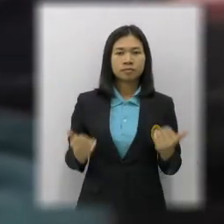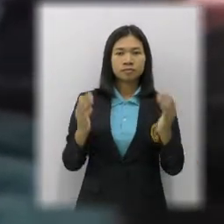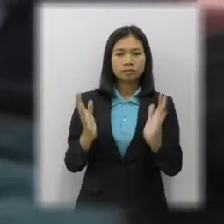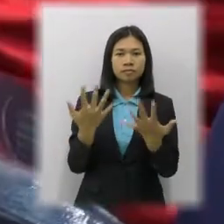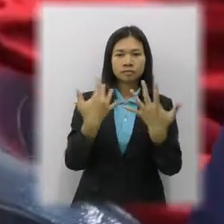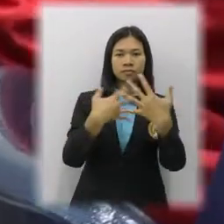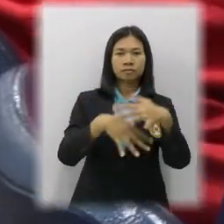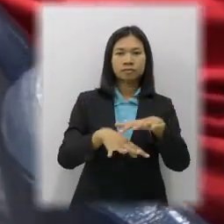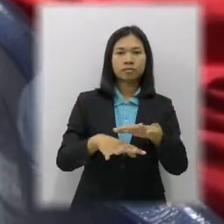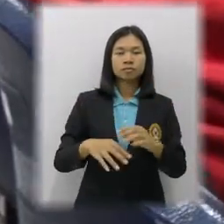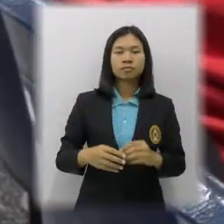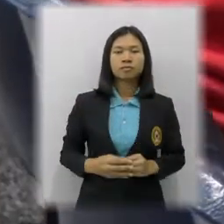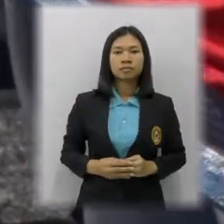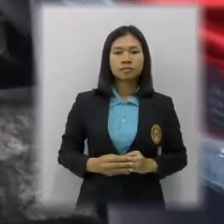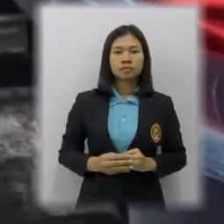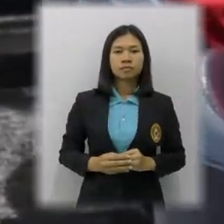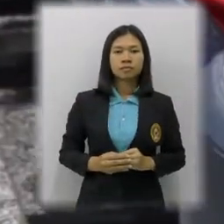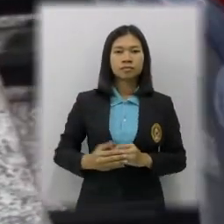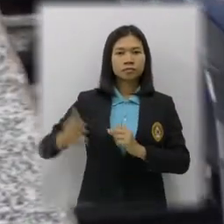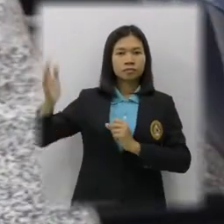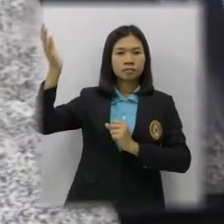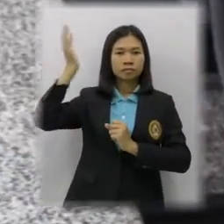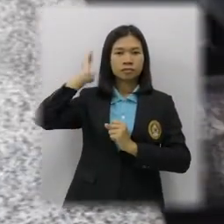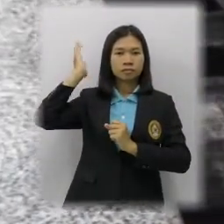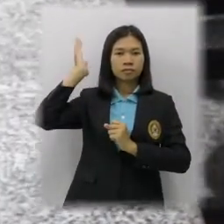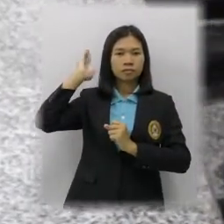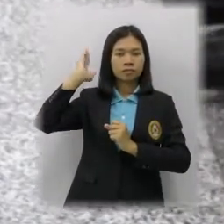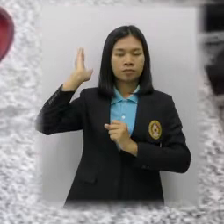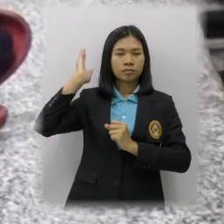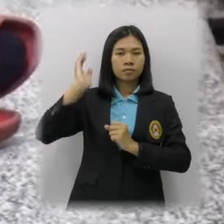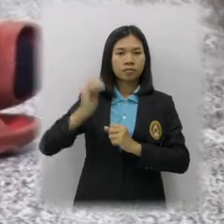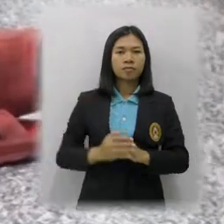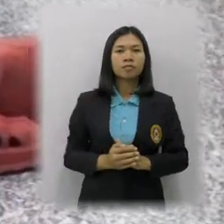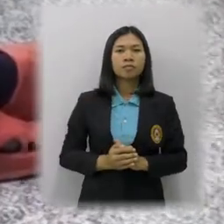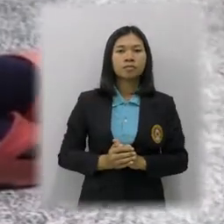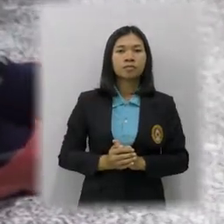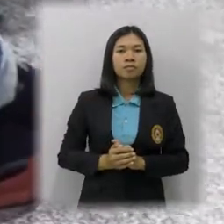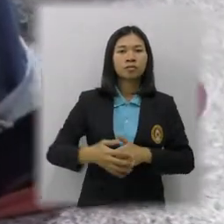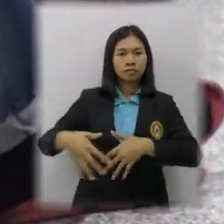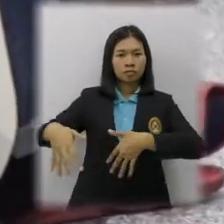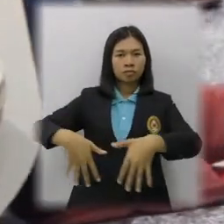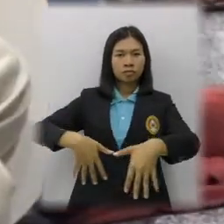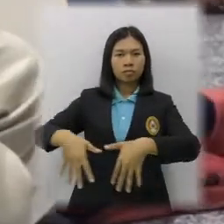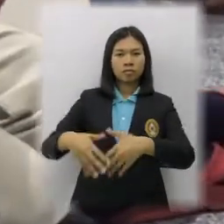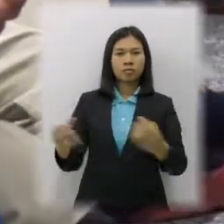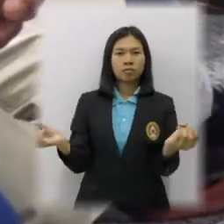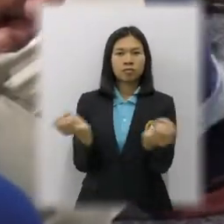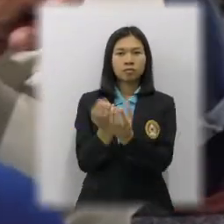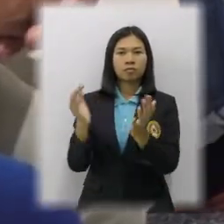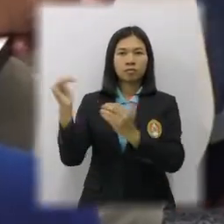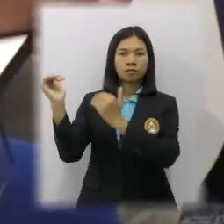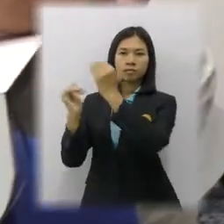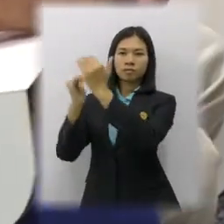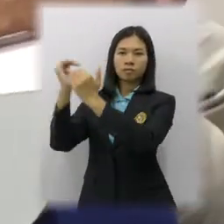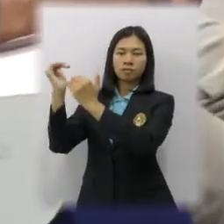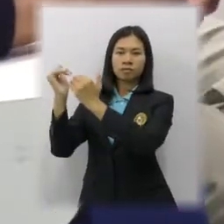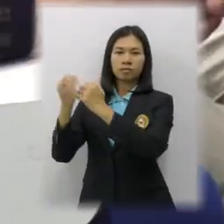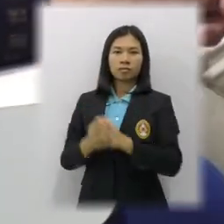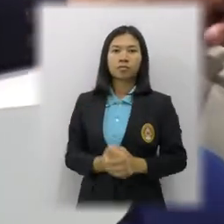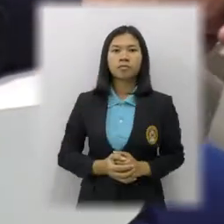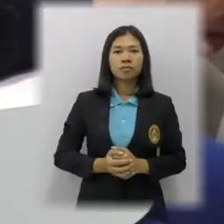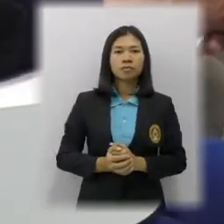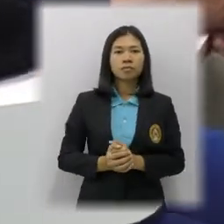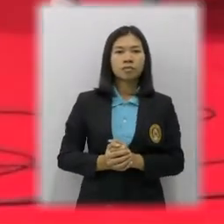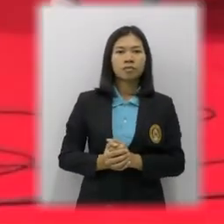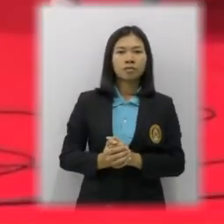นี้ผู้ร่วมการเสวนาประกอบด้วยวิทยากรผู้ทรงคุณวุฒิชาวบ้านที่ได้รับผลกระทบจากการพัฒน